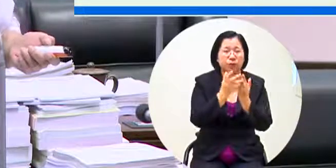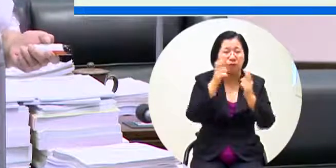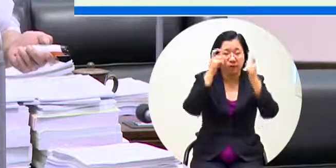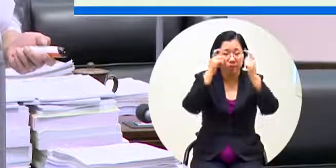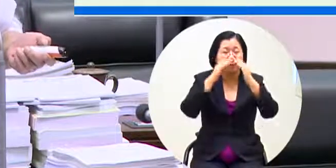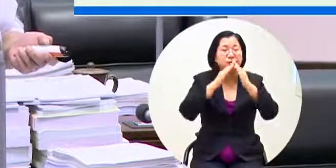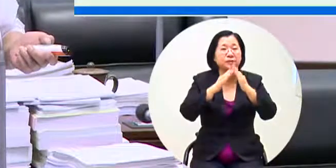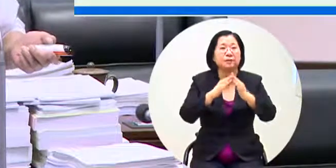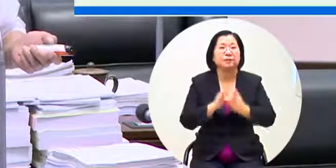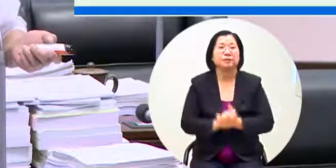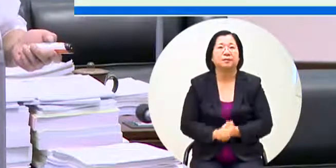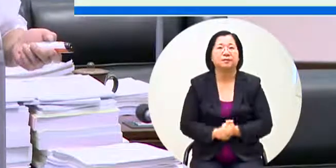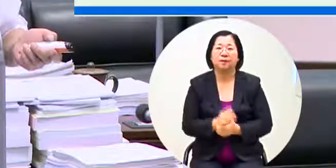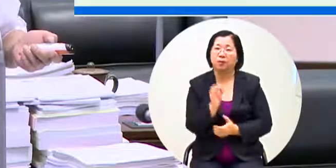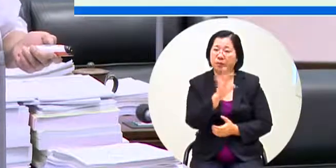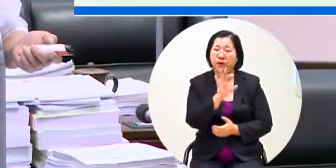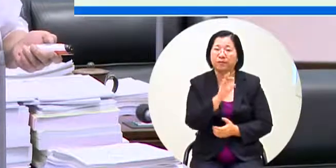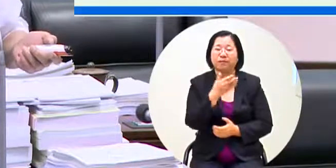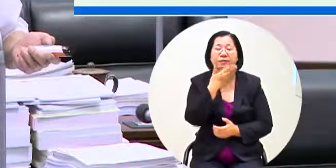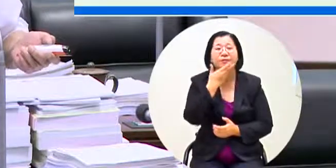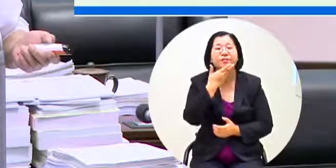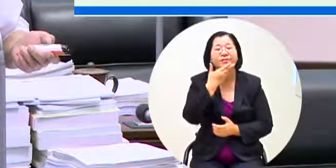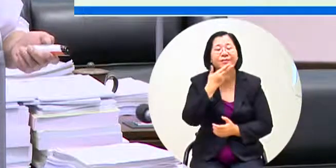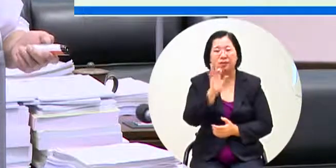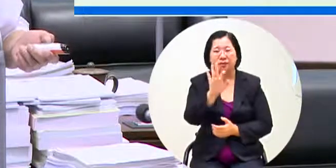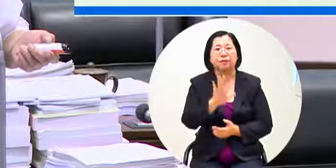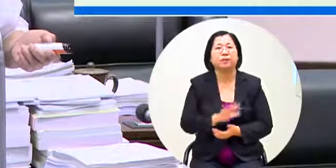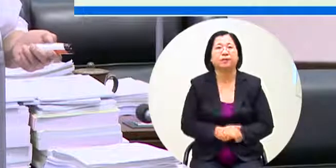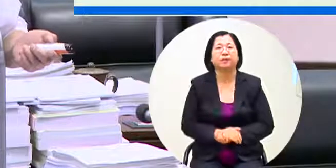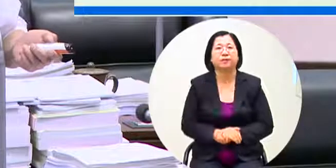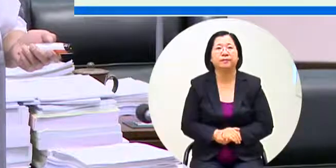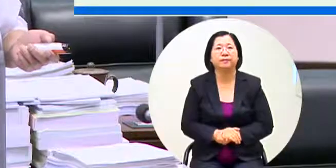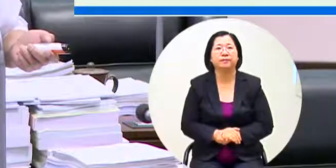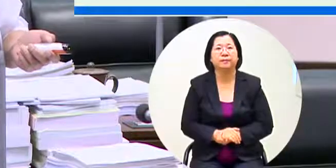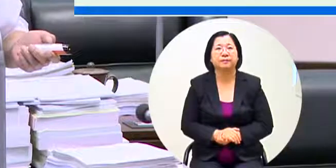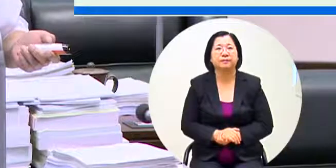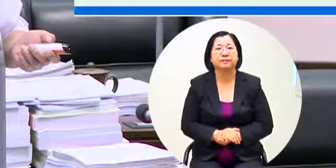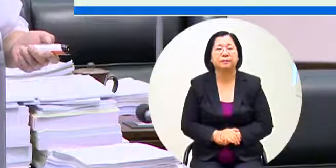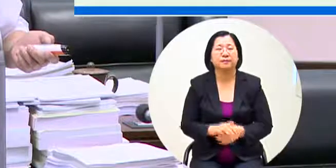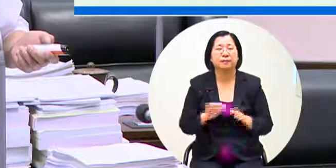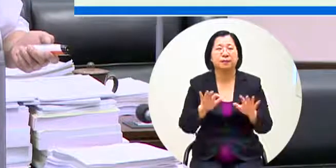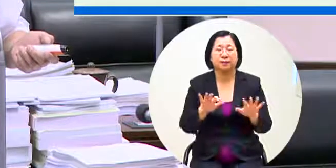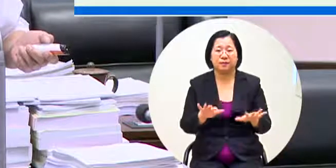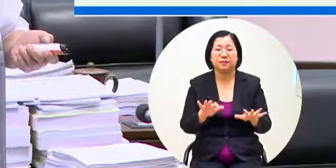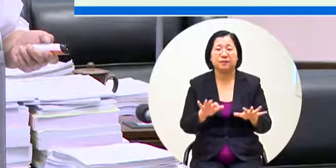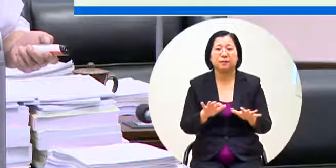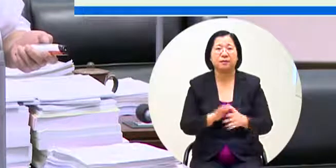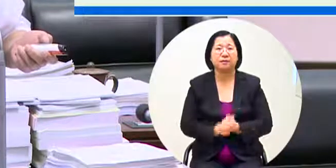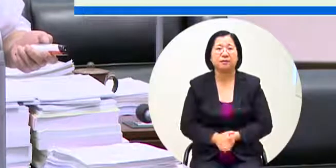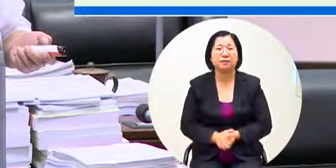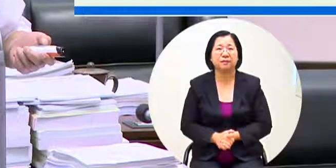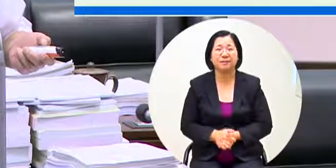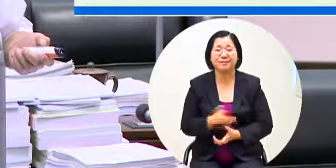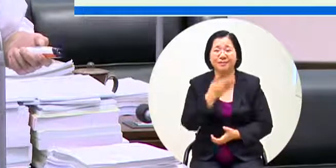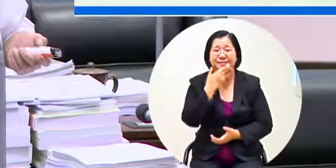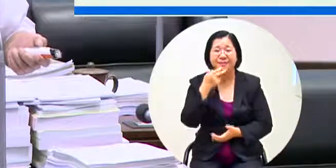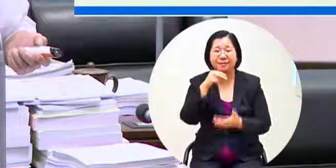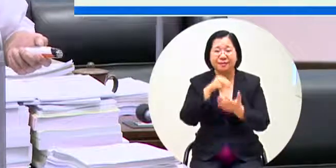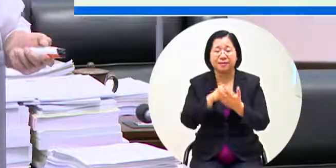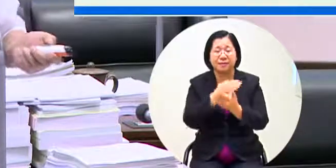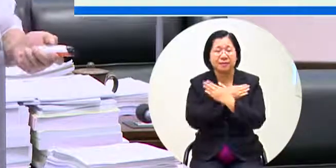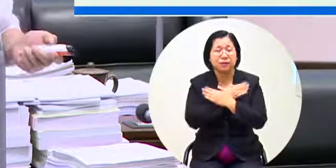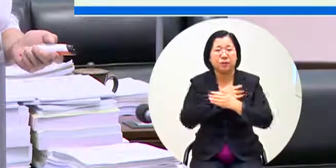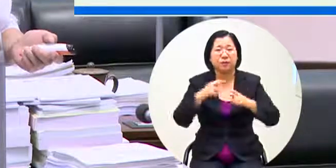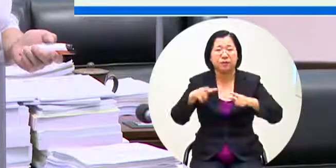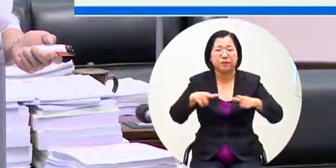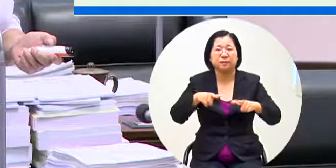啊啦吼。但是就是讲，进目前啊。私立幼儿园，这就是每一年补助10,000，